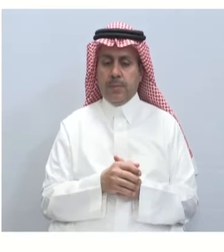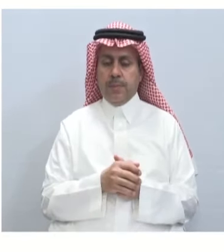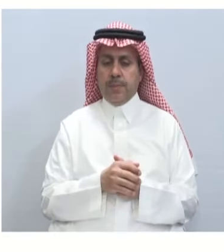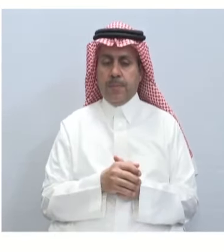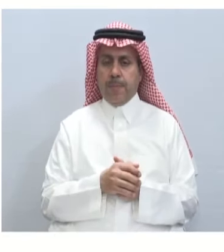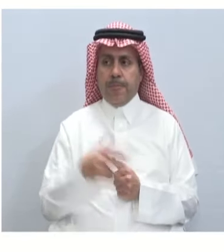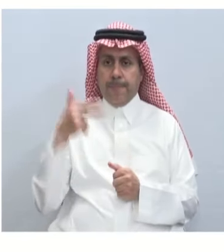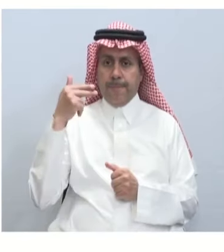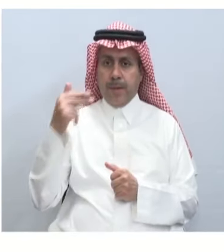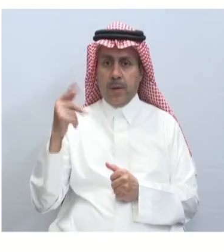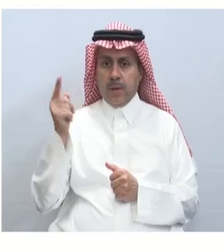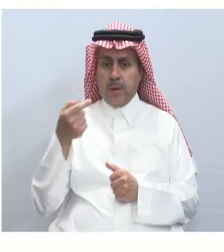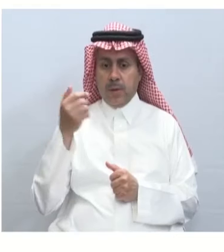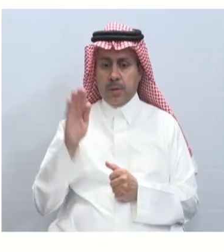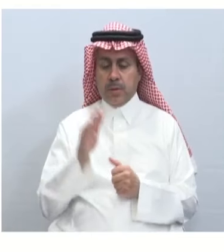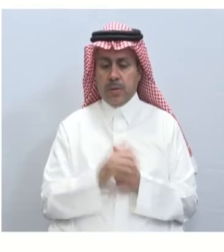هو الغرس